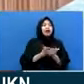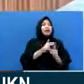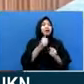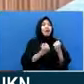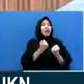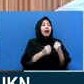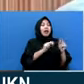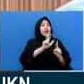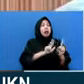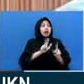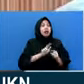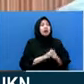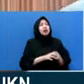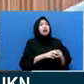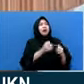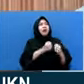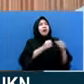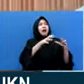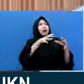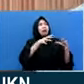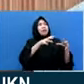sebenarnya keluran